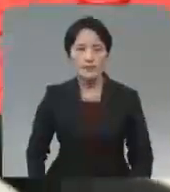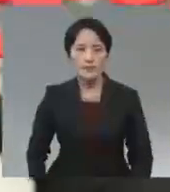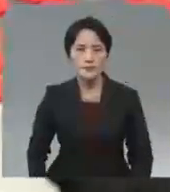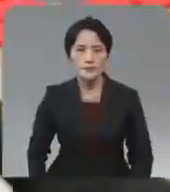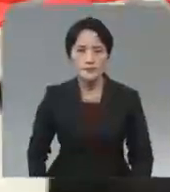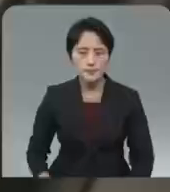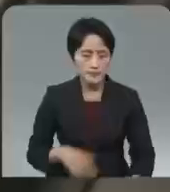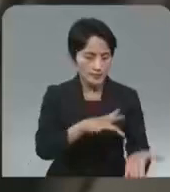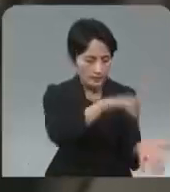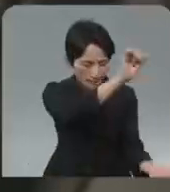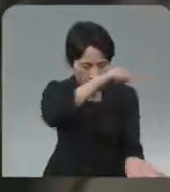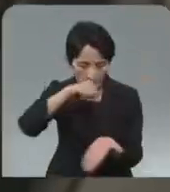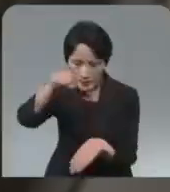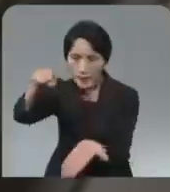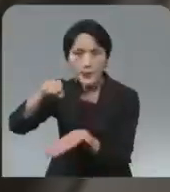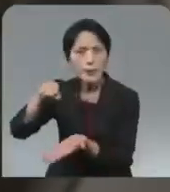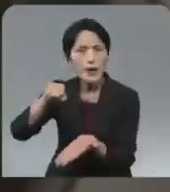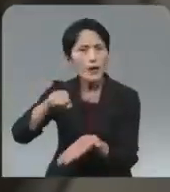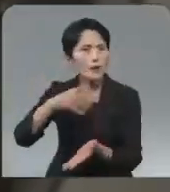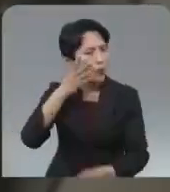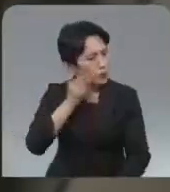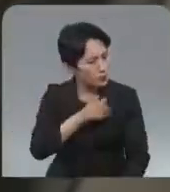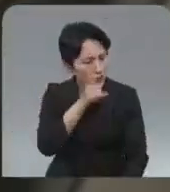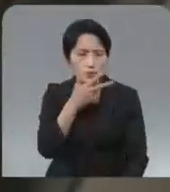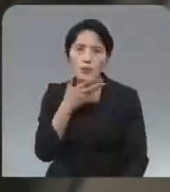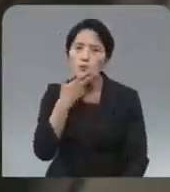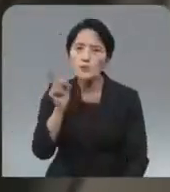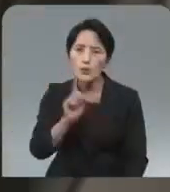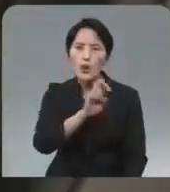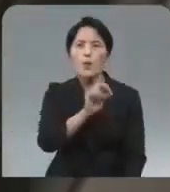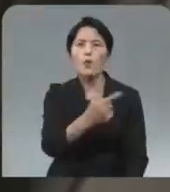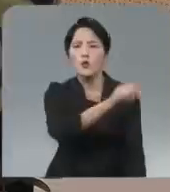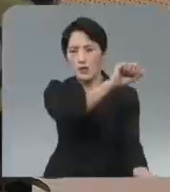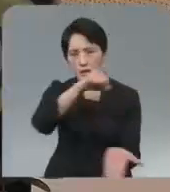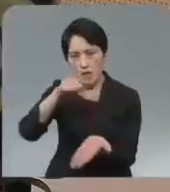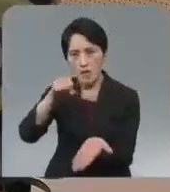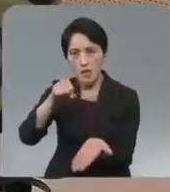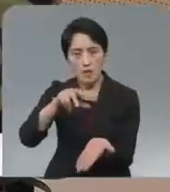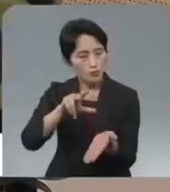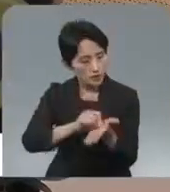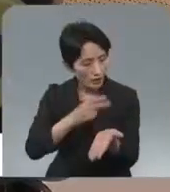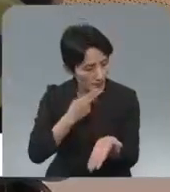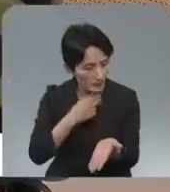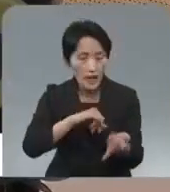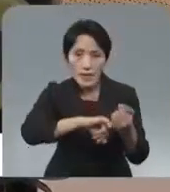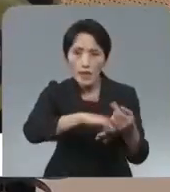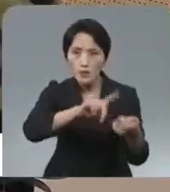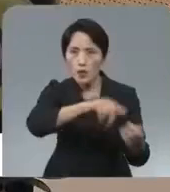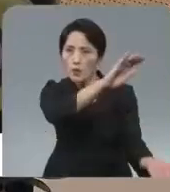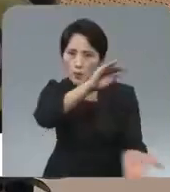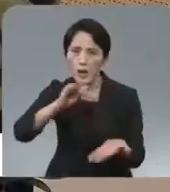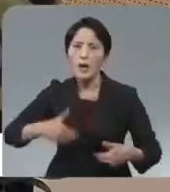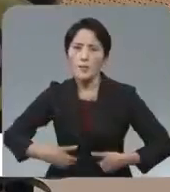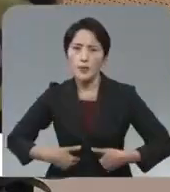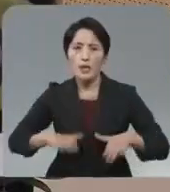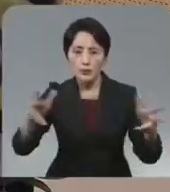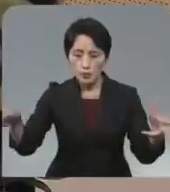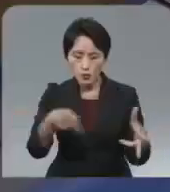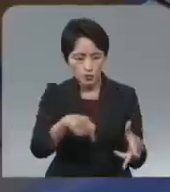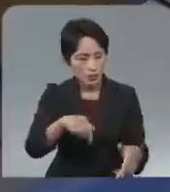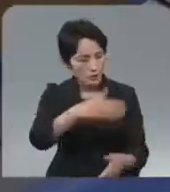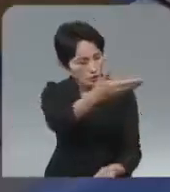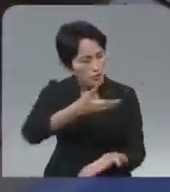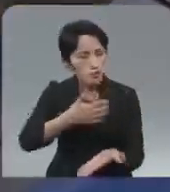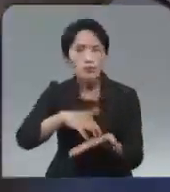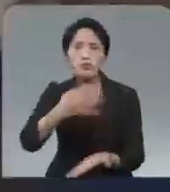сообщалось что могут быть разрешены и семейные мероприятия и посещения медицинских учреждений однако 30